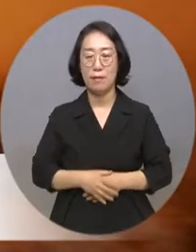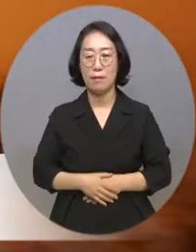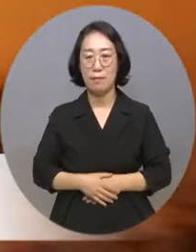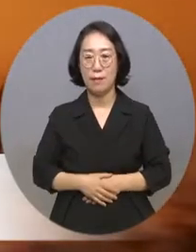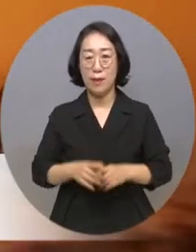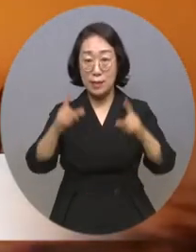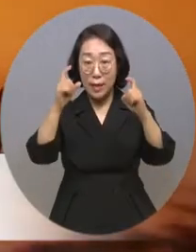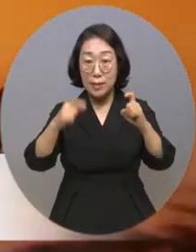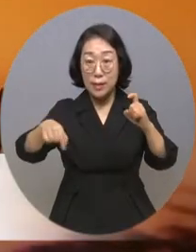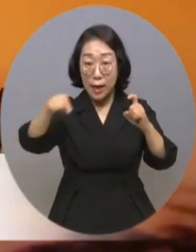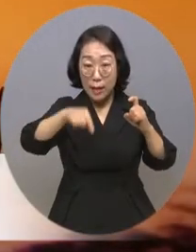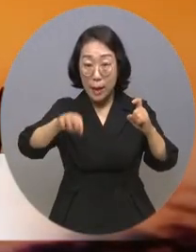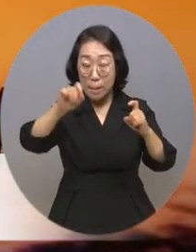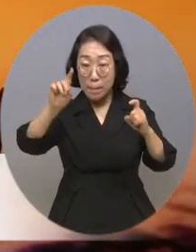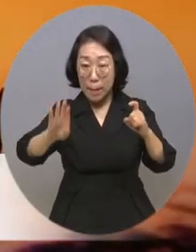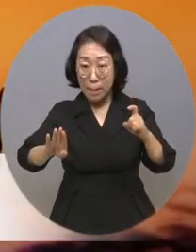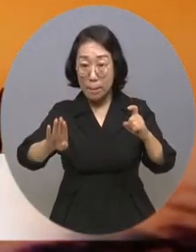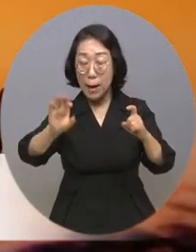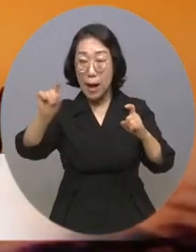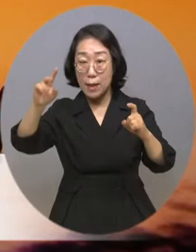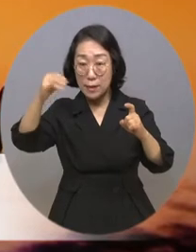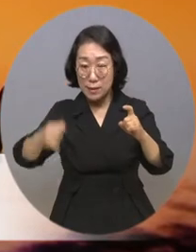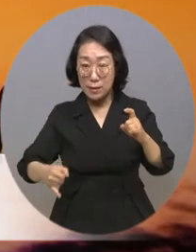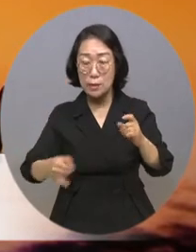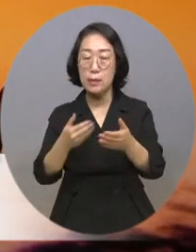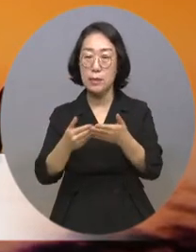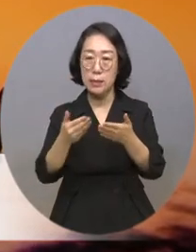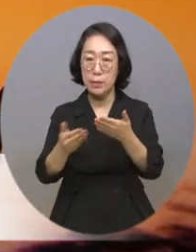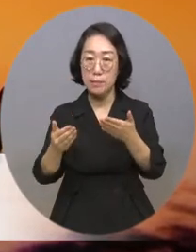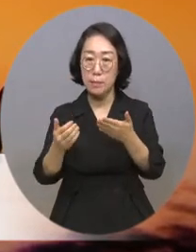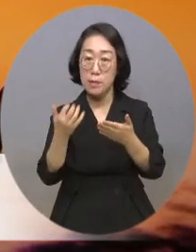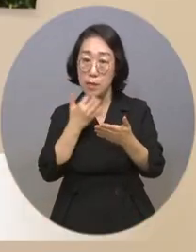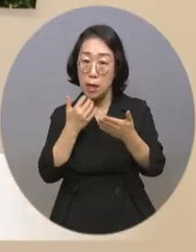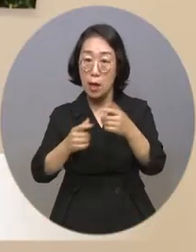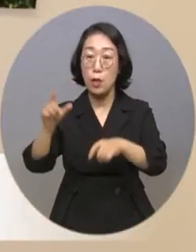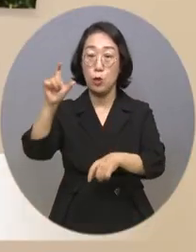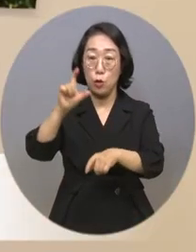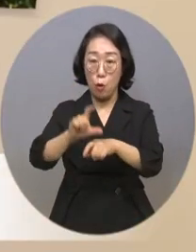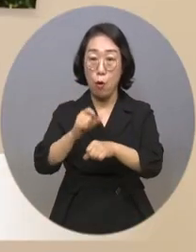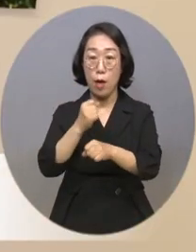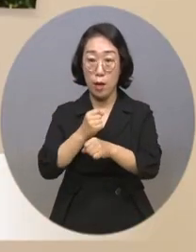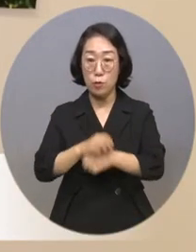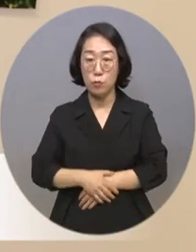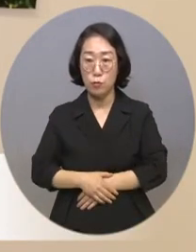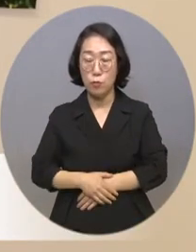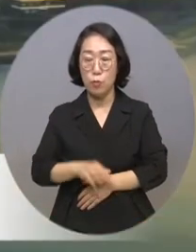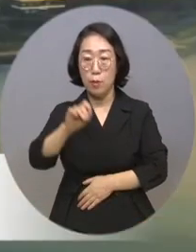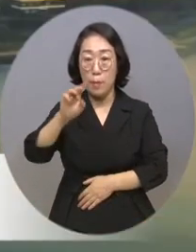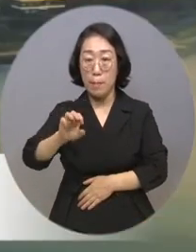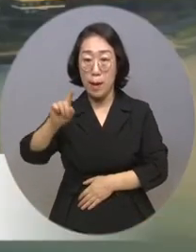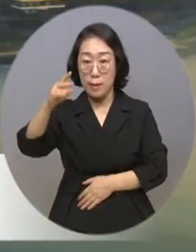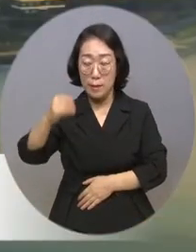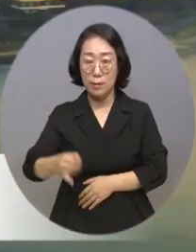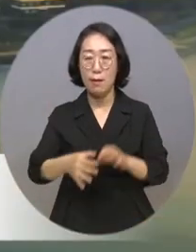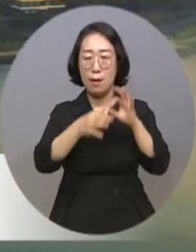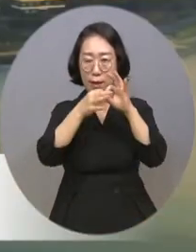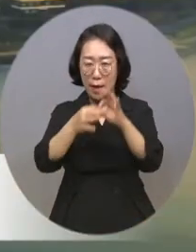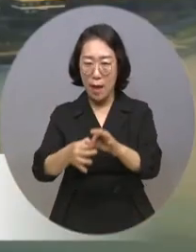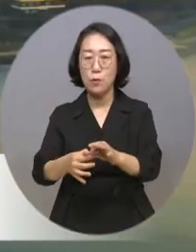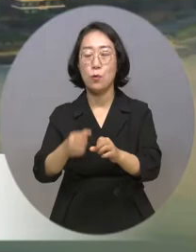사진 속에다가 팝아트로 그림 물감을 통해 가지고 앞으로 팝아트 작품들을